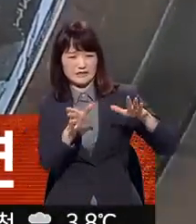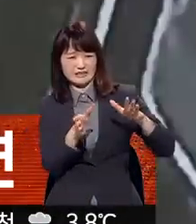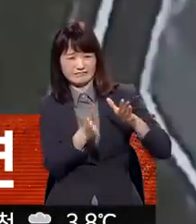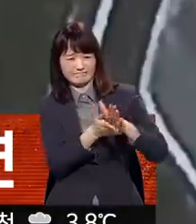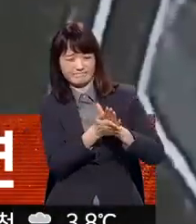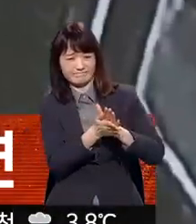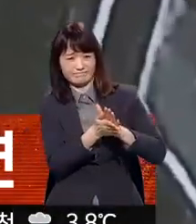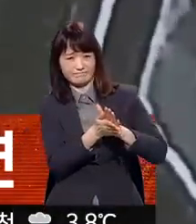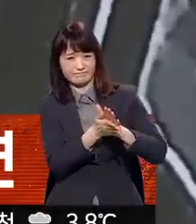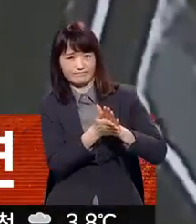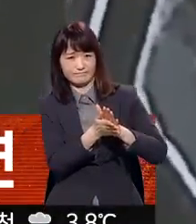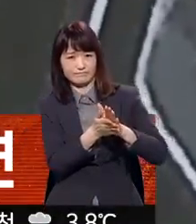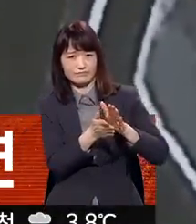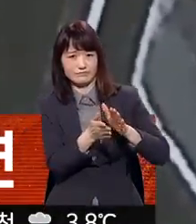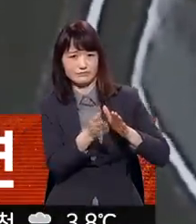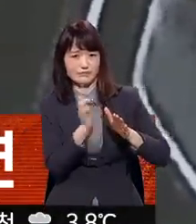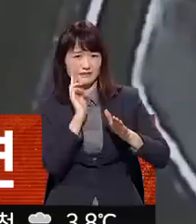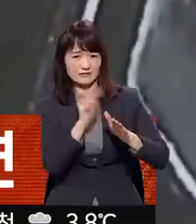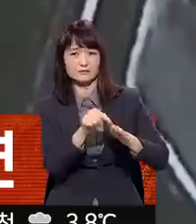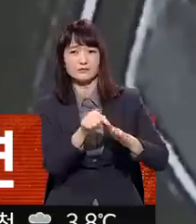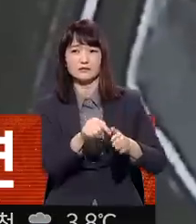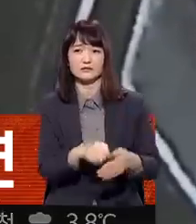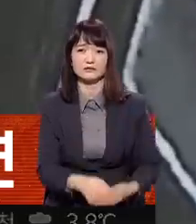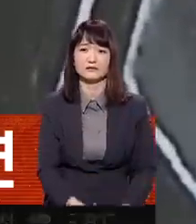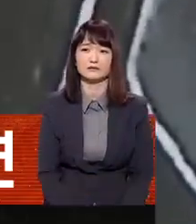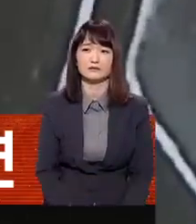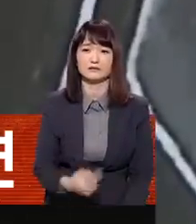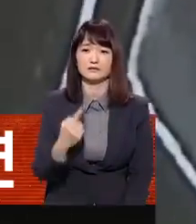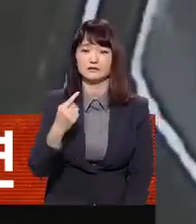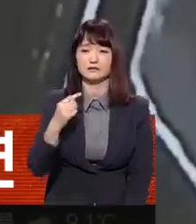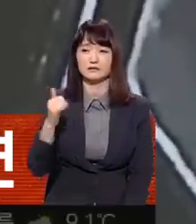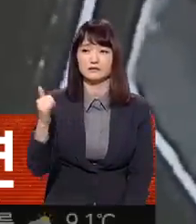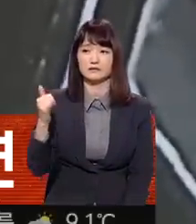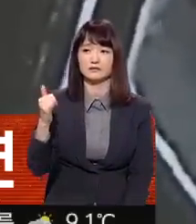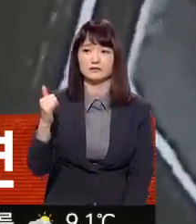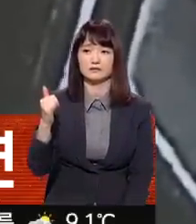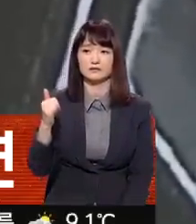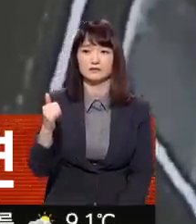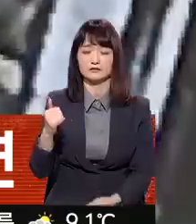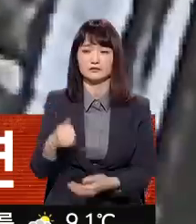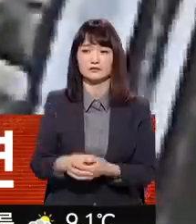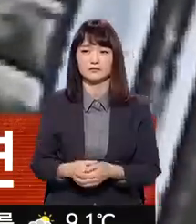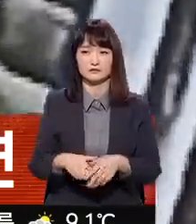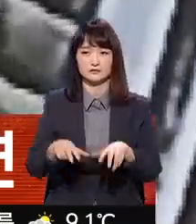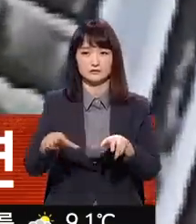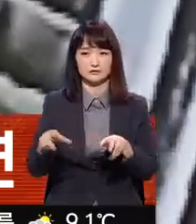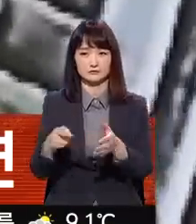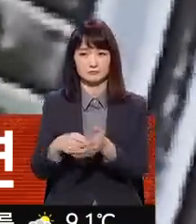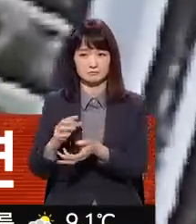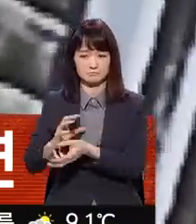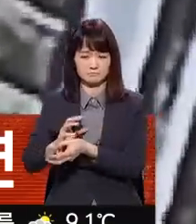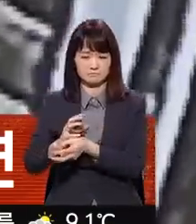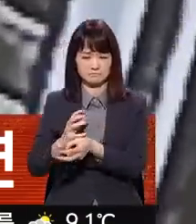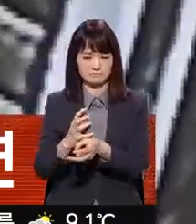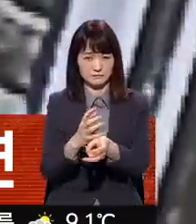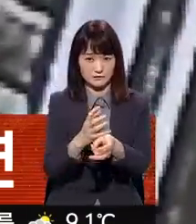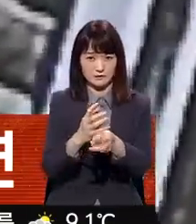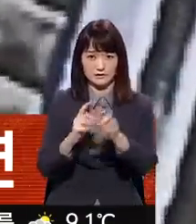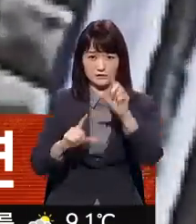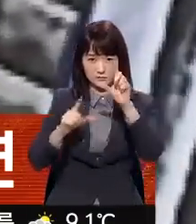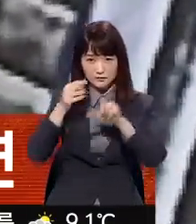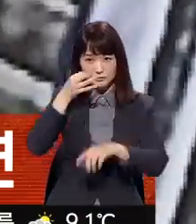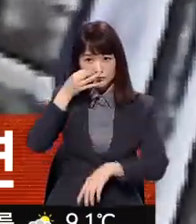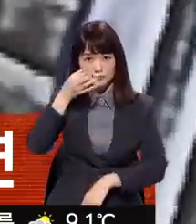아주 부패가 심각했다고 합니다. 자, 지금 소방관 119 구급대가 지금 출동했던 당시의 모습이 지금